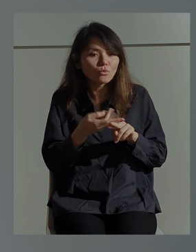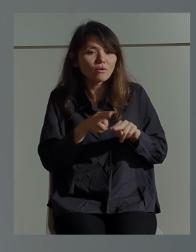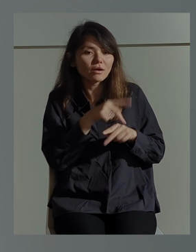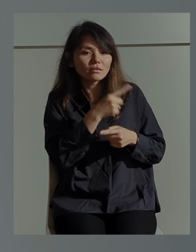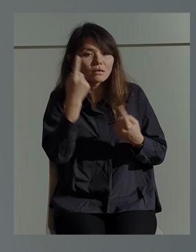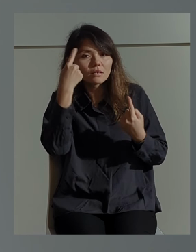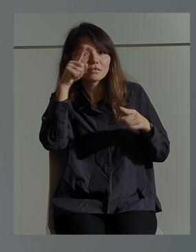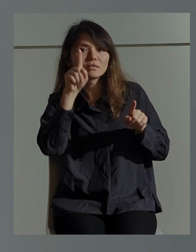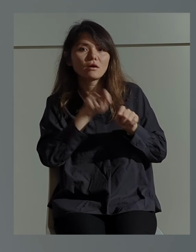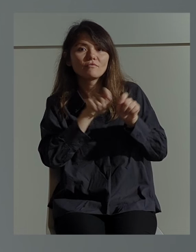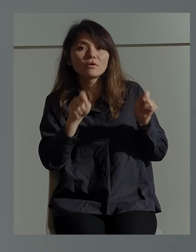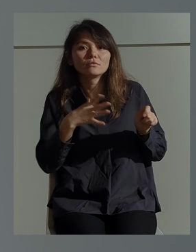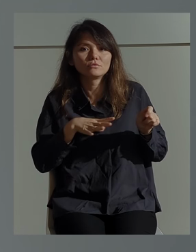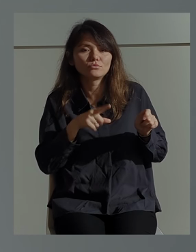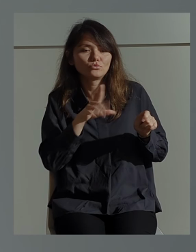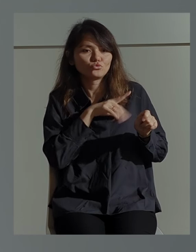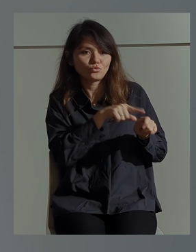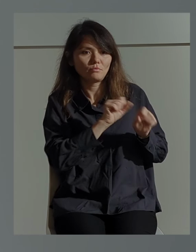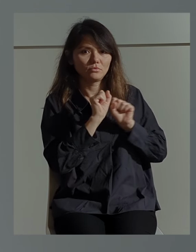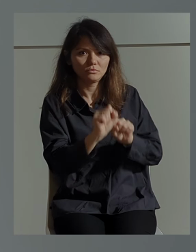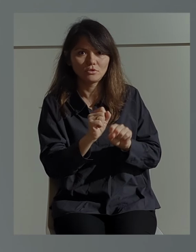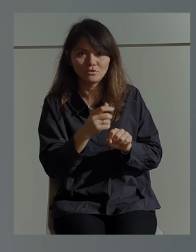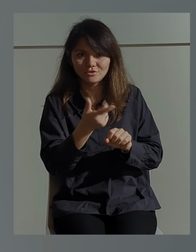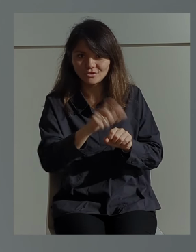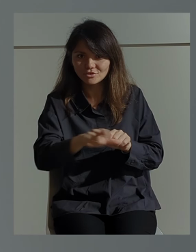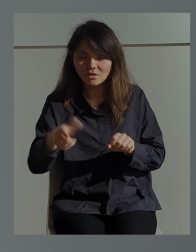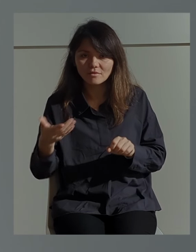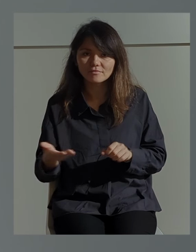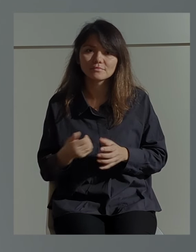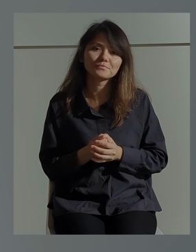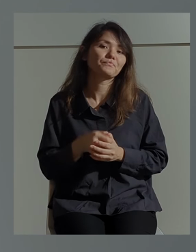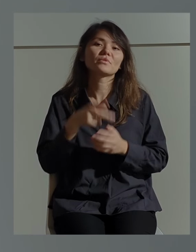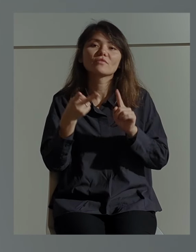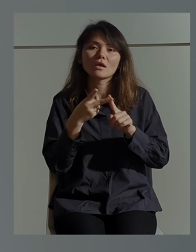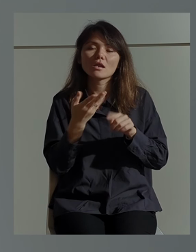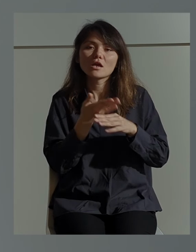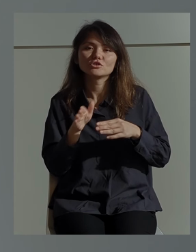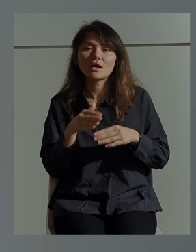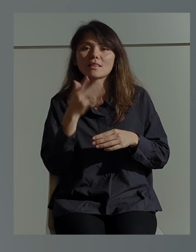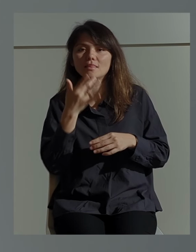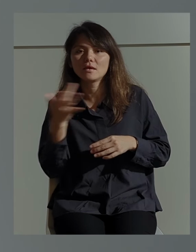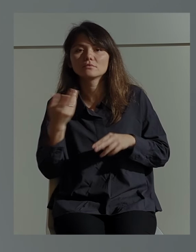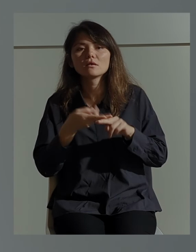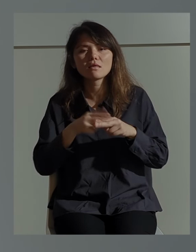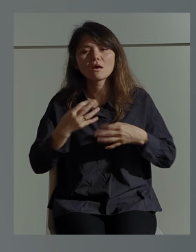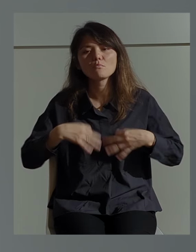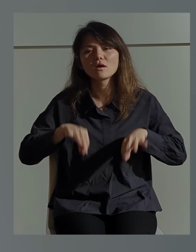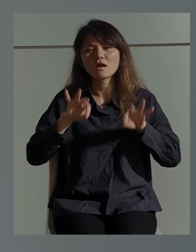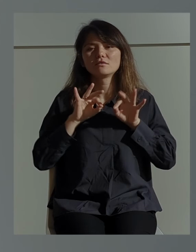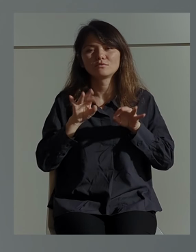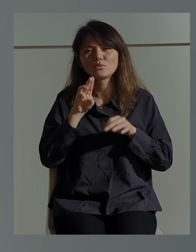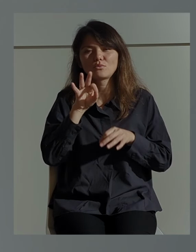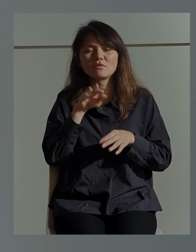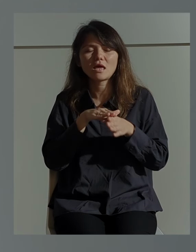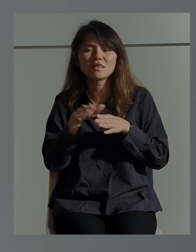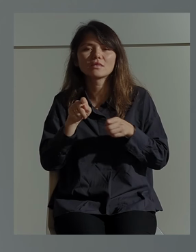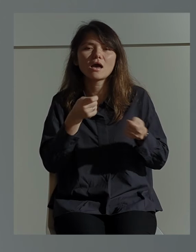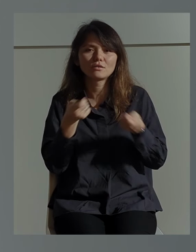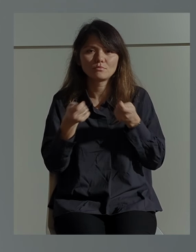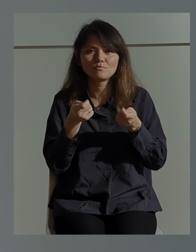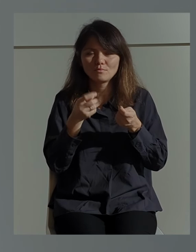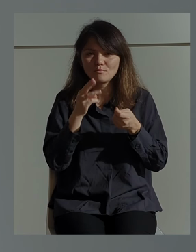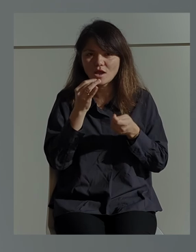чтобы быть в общем Наго вторая часть лекции будет посвящена этим самым бюрократический тоталитарным машинам и третья часть